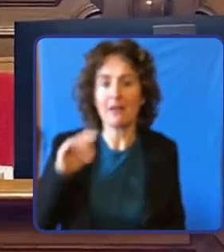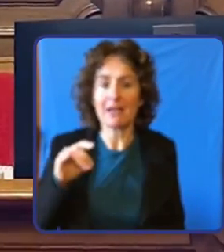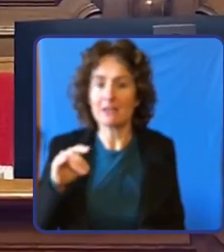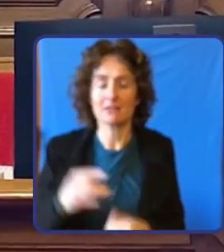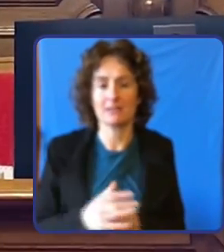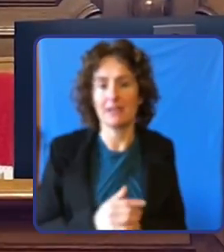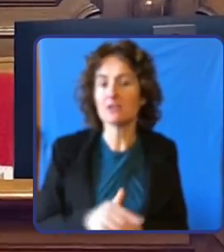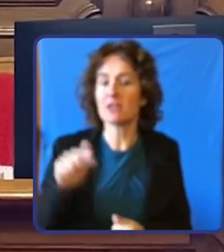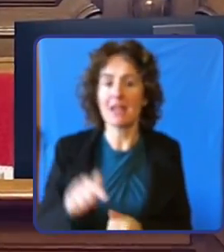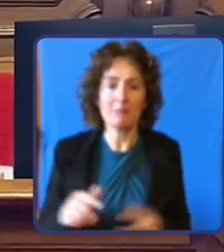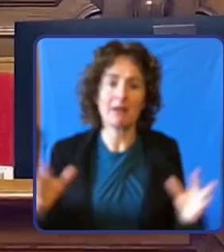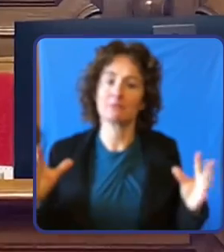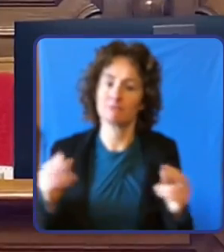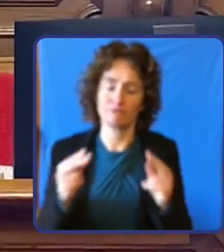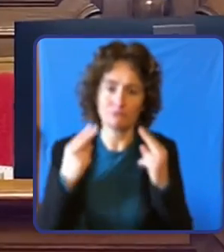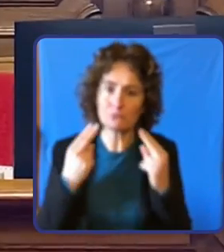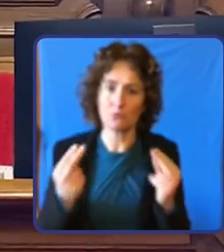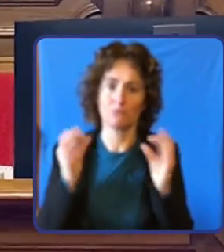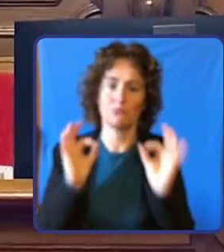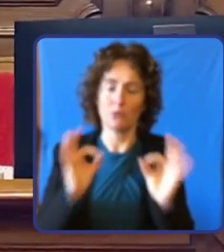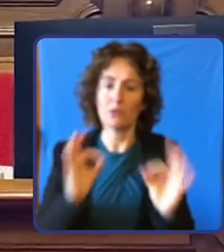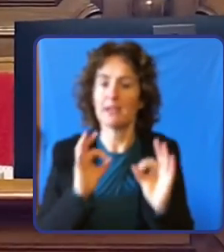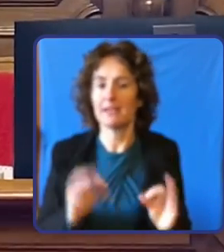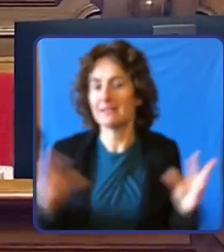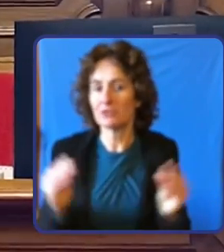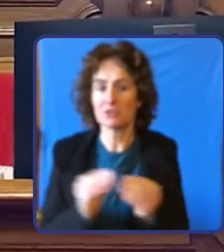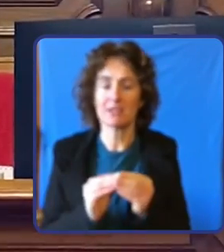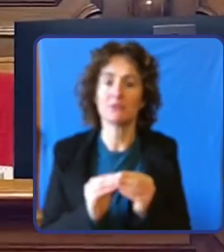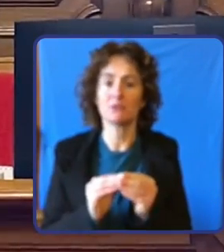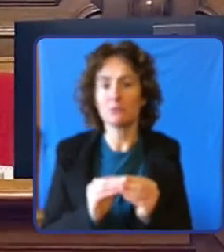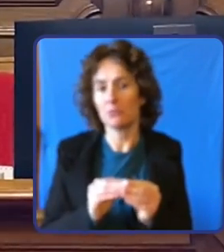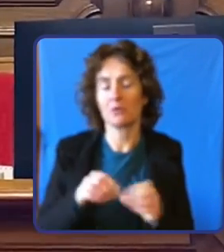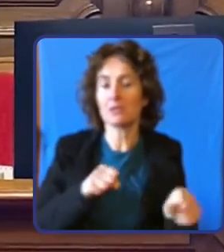ebben tökéletes az együttműködés a kormány és az ellenzéknek ezen része között.